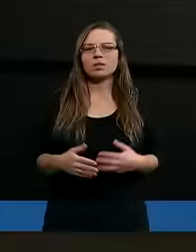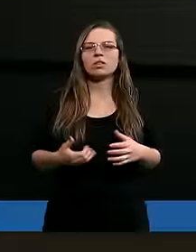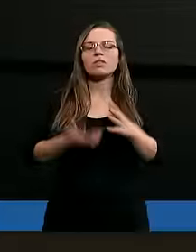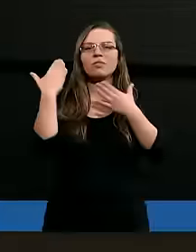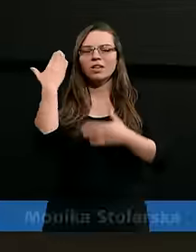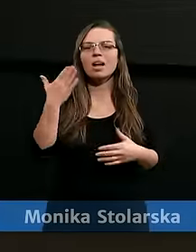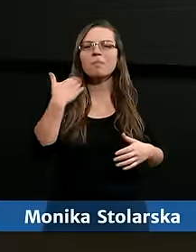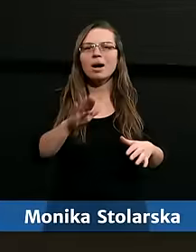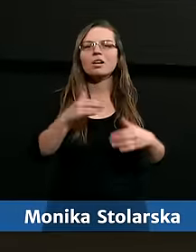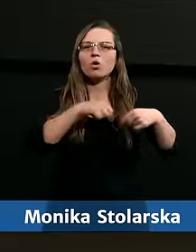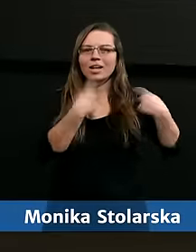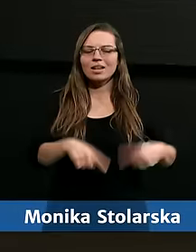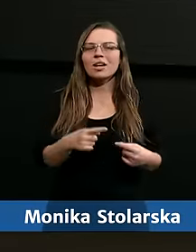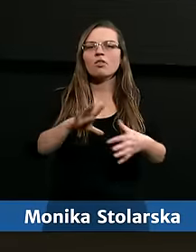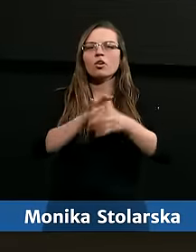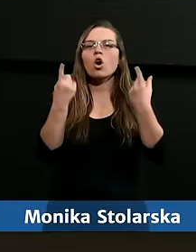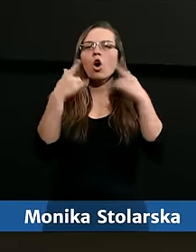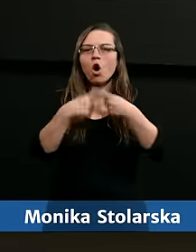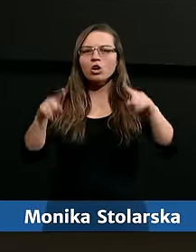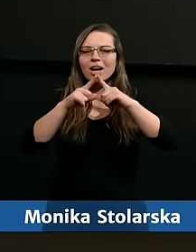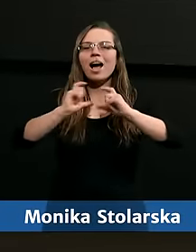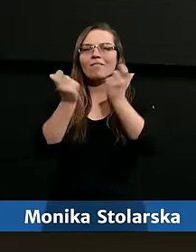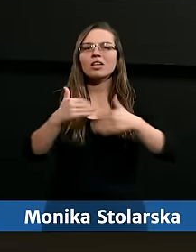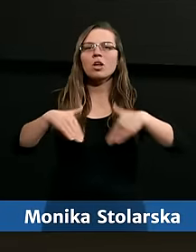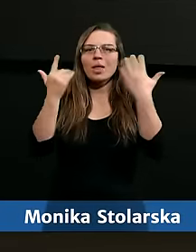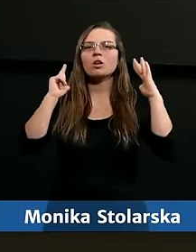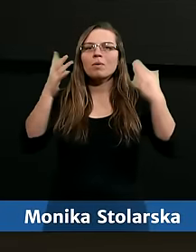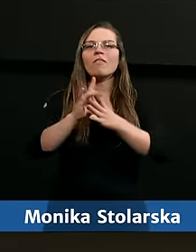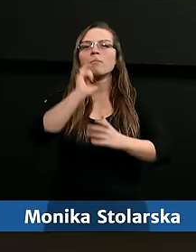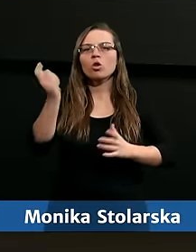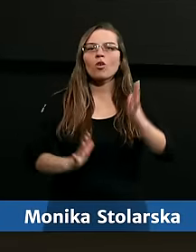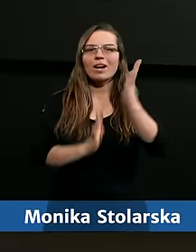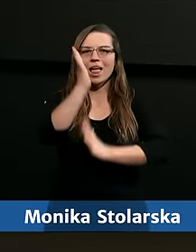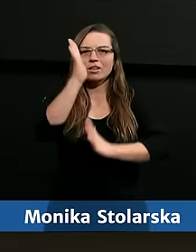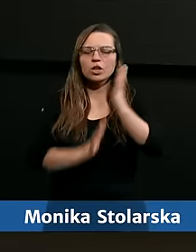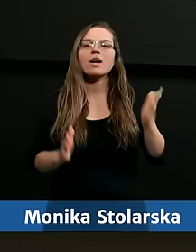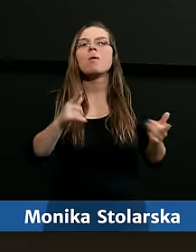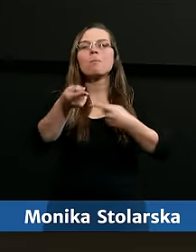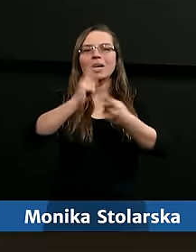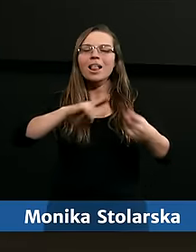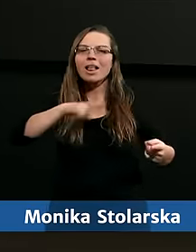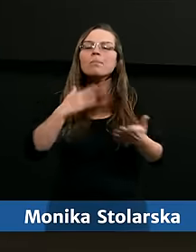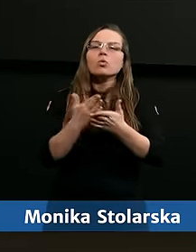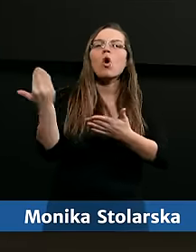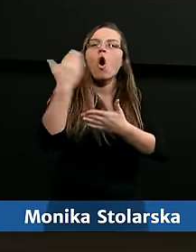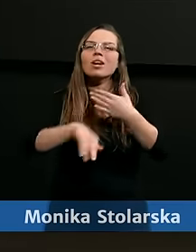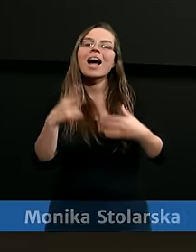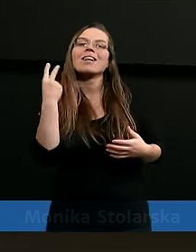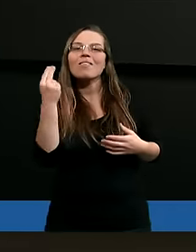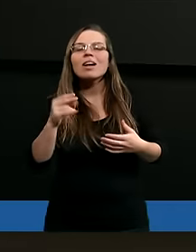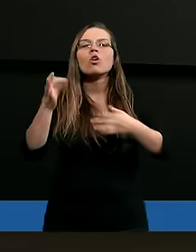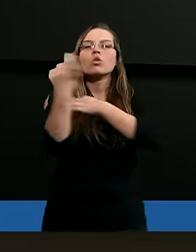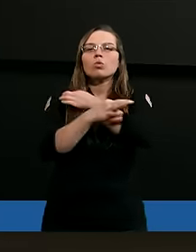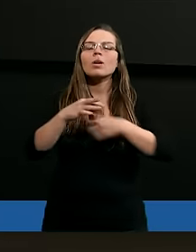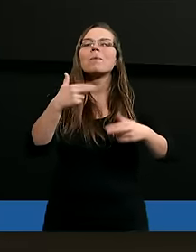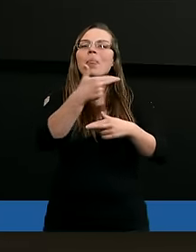Mili widzowie, bardzo serdecznie witam Was z Kościoła Adwentystów Dnia Siódmego w Podkowie Leśnej. Przed nami ostatnie już w tym kwartale studium na